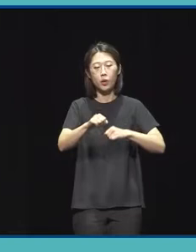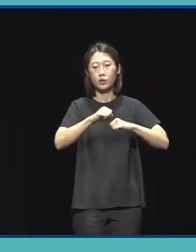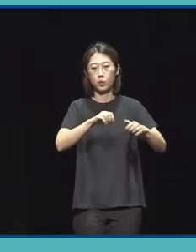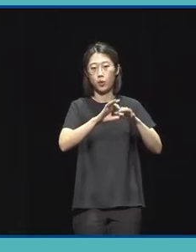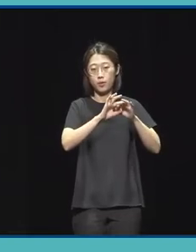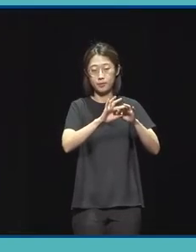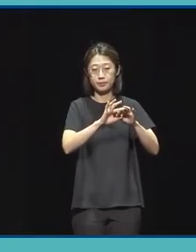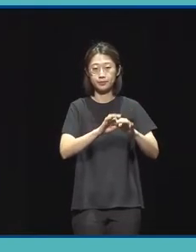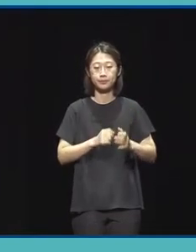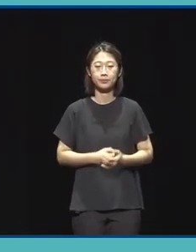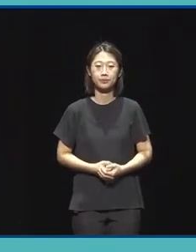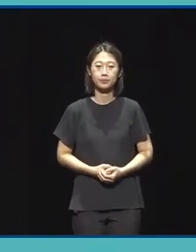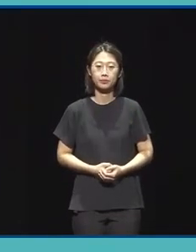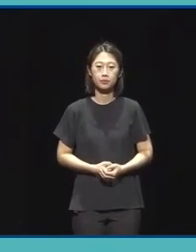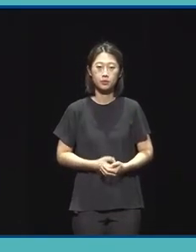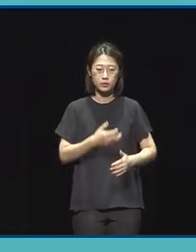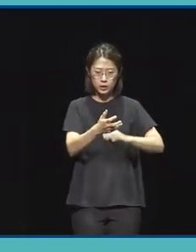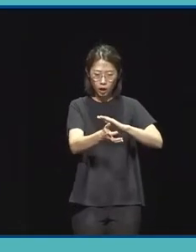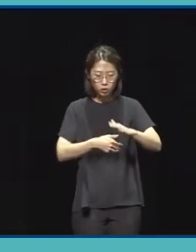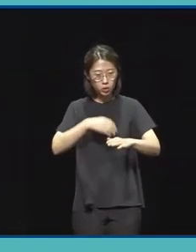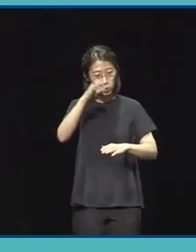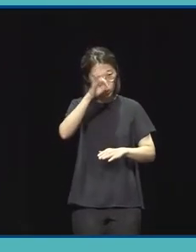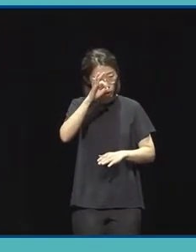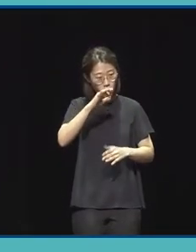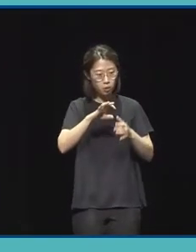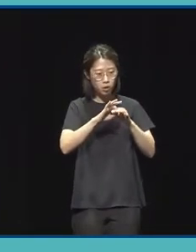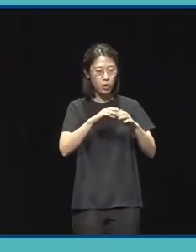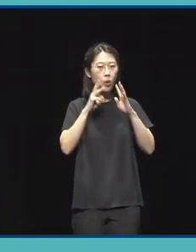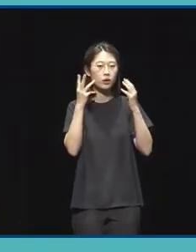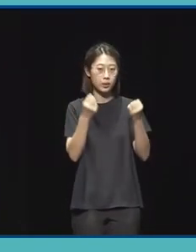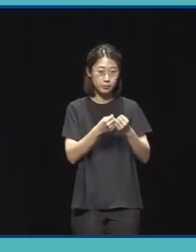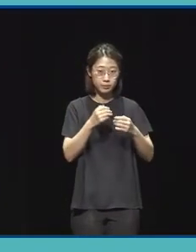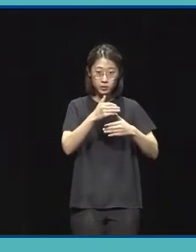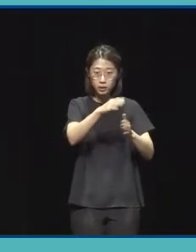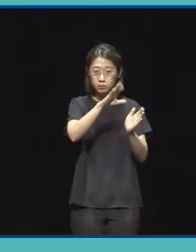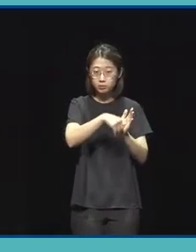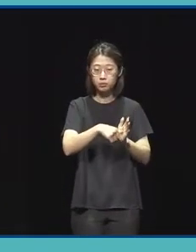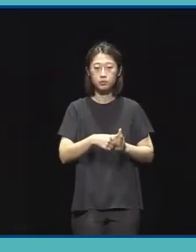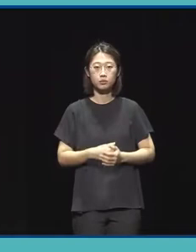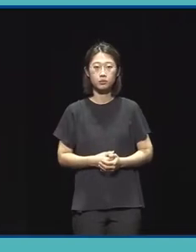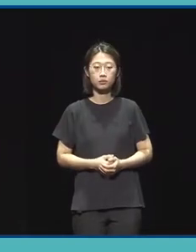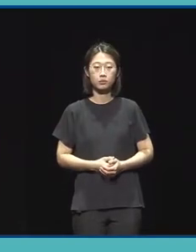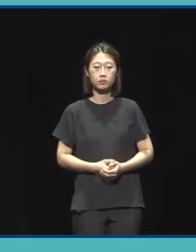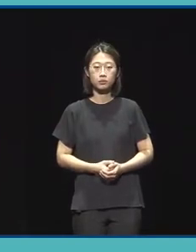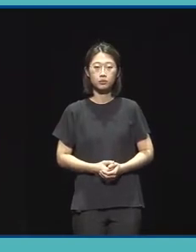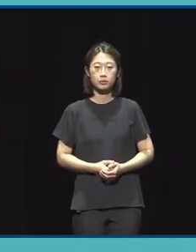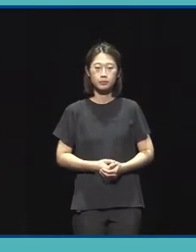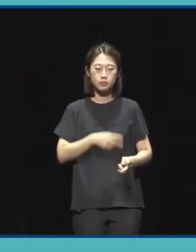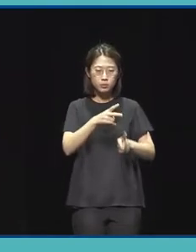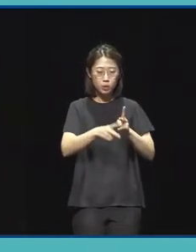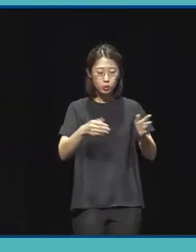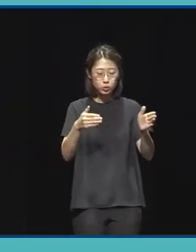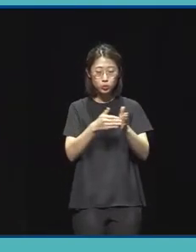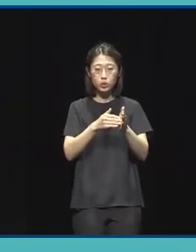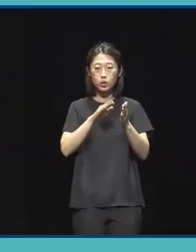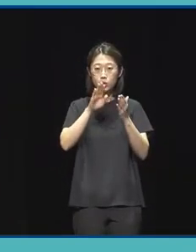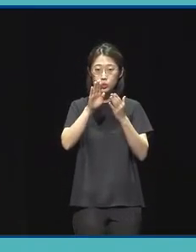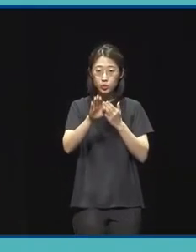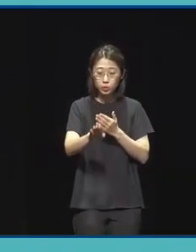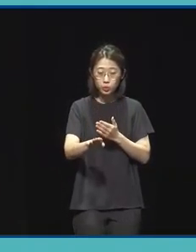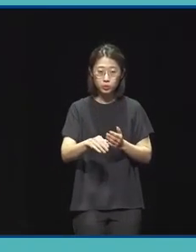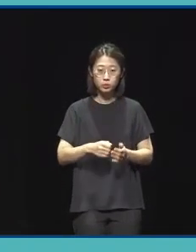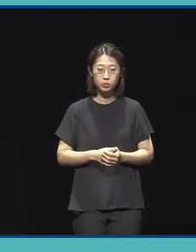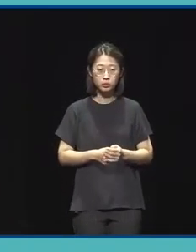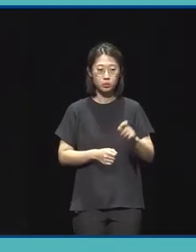하기 위해서 사전을 리서치를 한다든지 또 워크숍을 한다든지 그 일련의 활동 그리고 사업을 하고 나서 모든